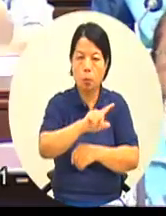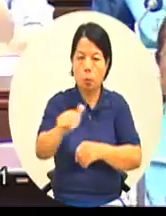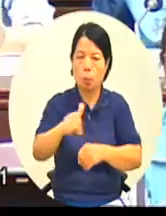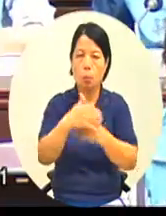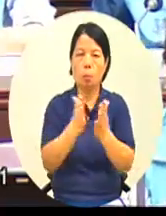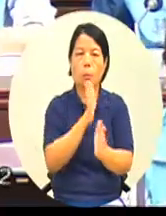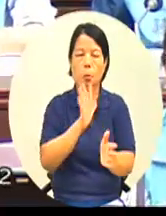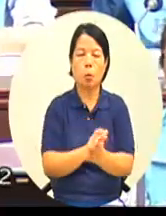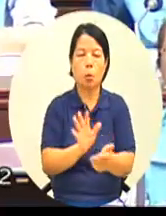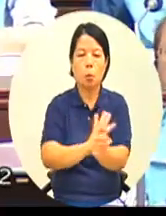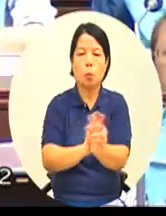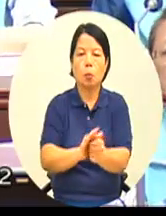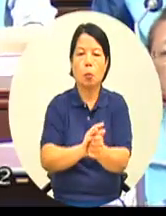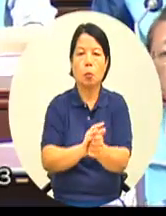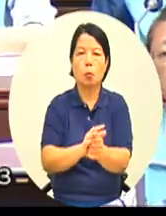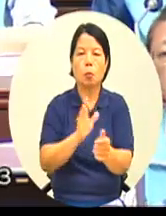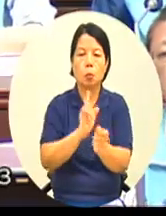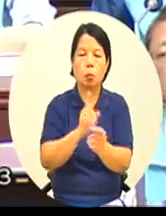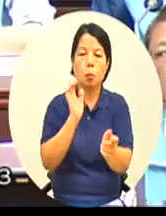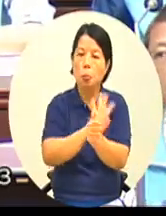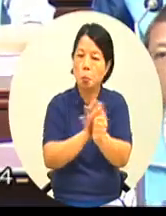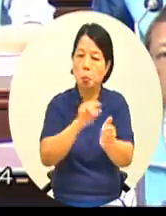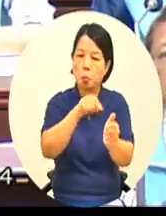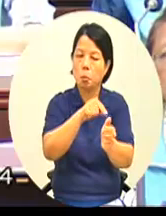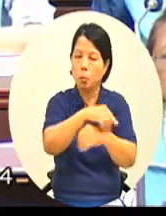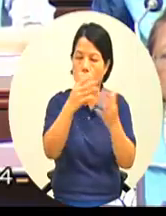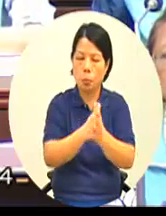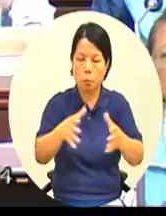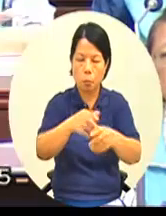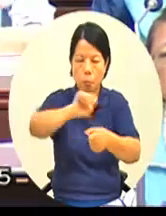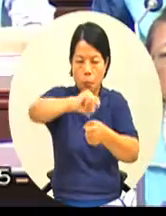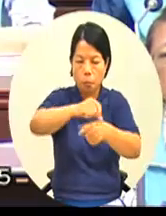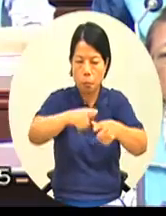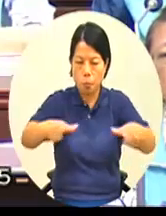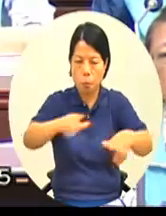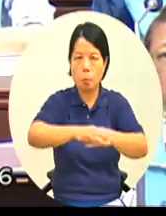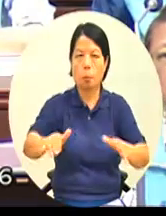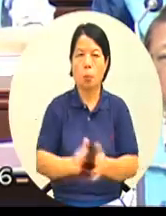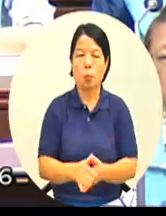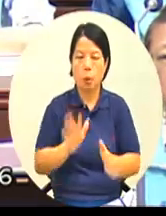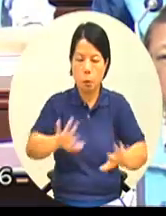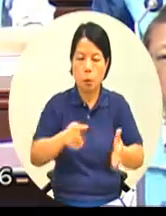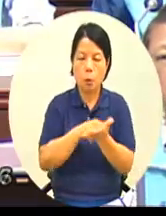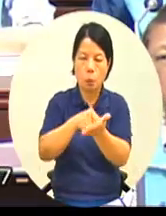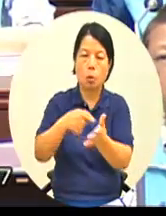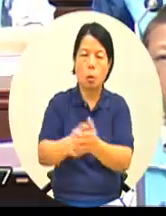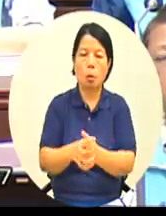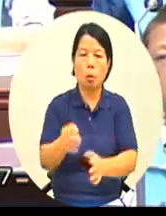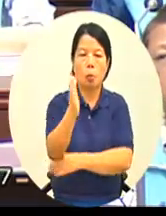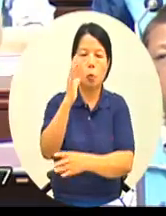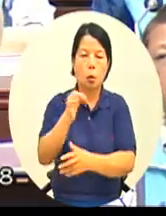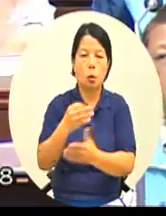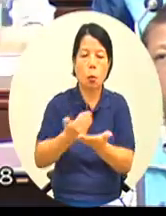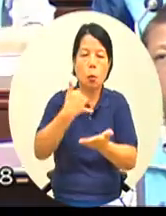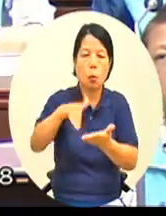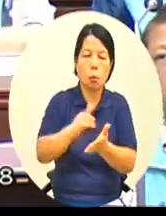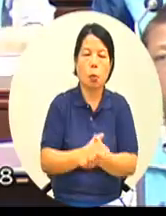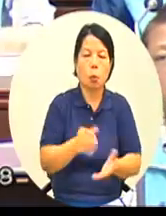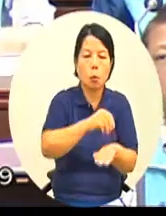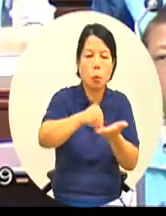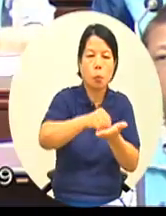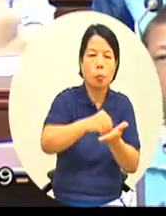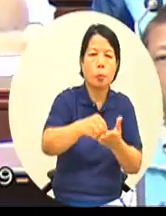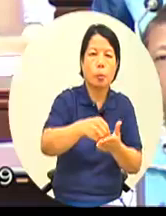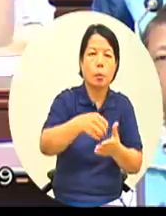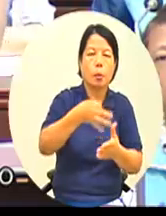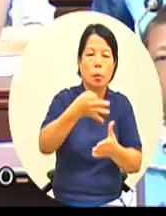对象，全部都可以扩大。然后甚至说，我们现在也争取，不管是公预算，不管是公财的钱，甚至是民间捐